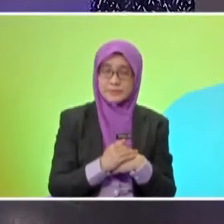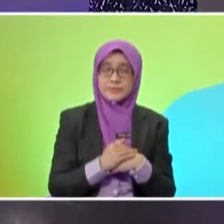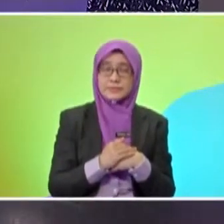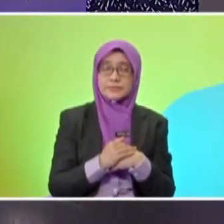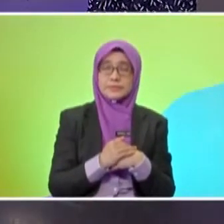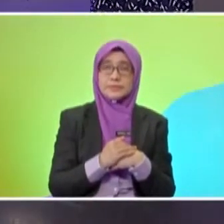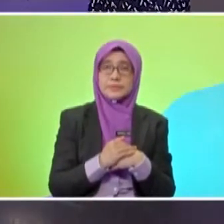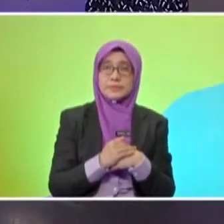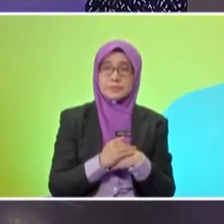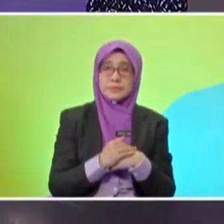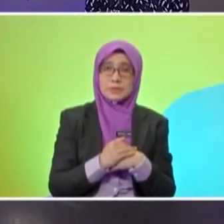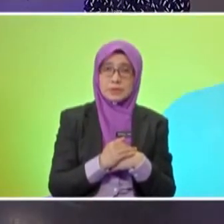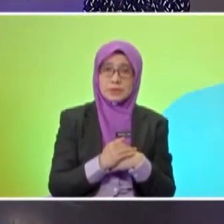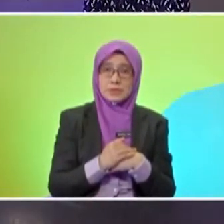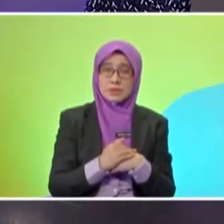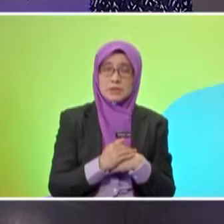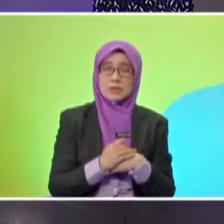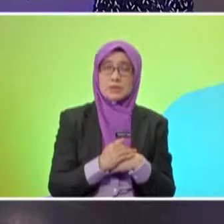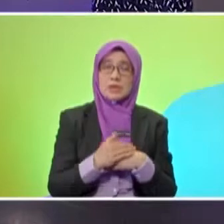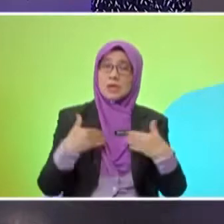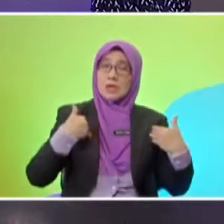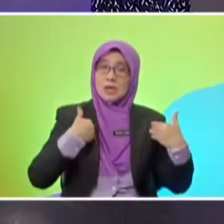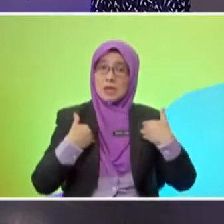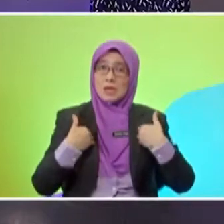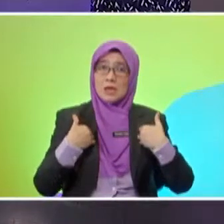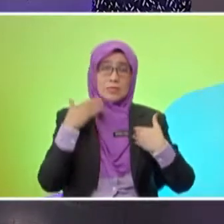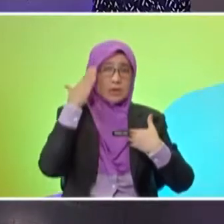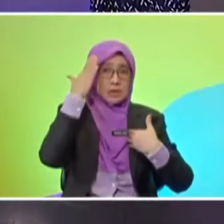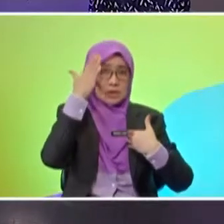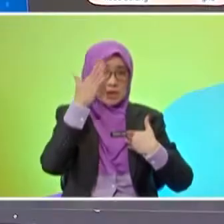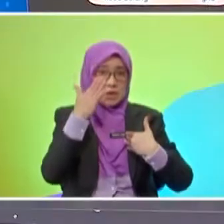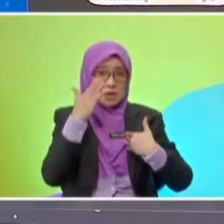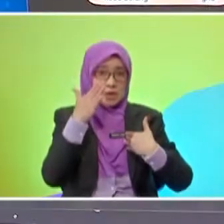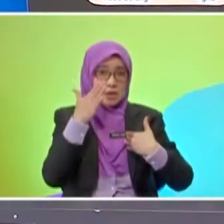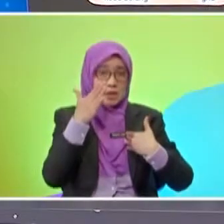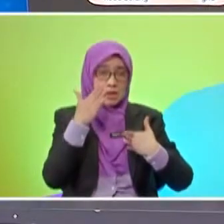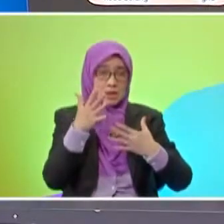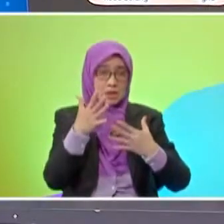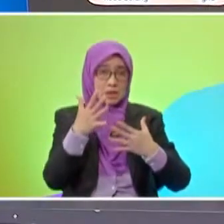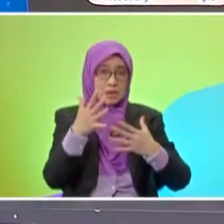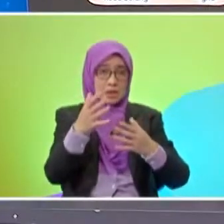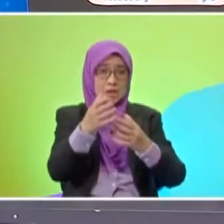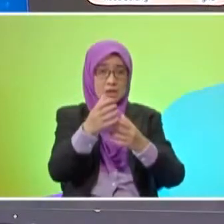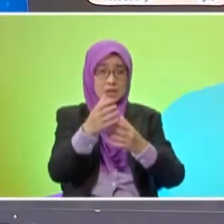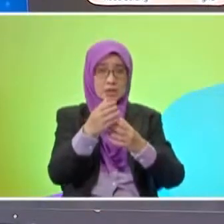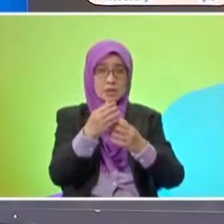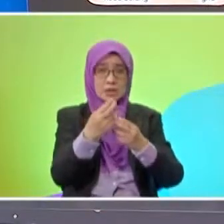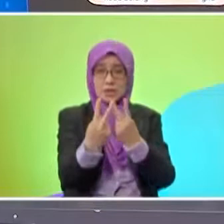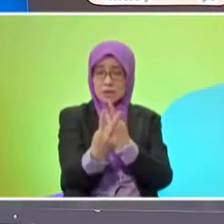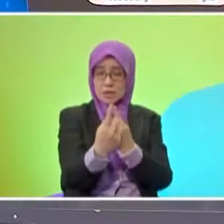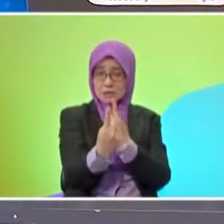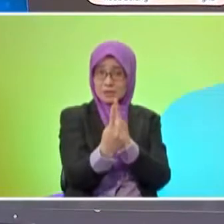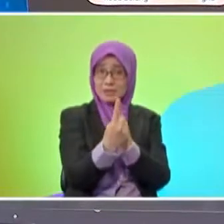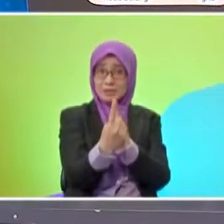semestinya kalau sesuatu hewan itu akan tetarik dan juga Imam biak dengan hewan yang sama spesies nasimu Re wanita akan